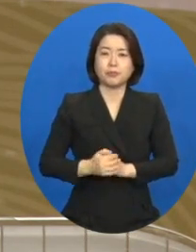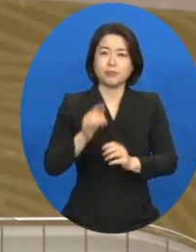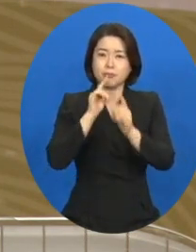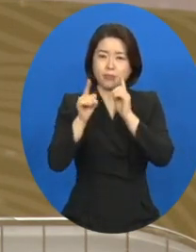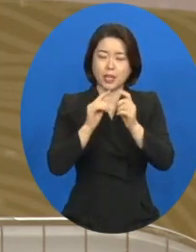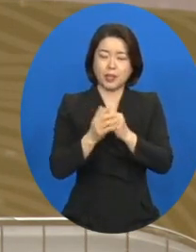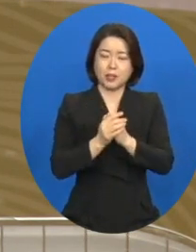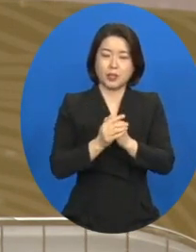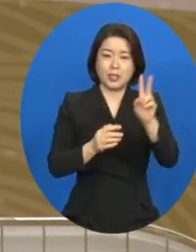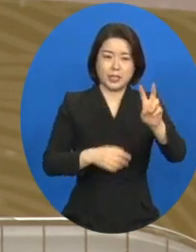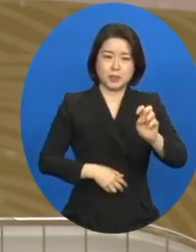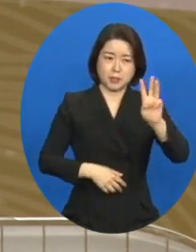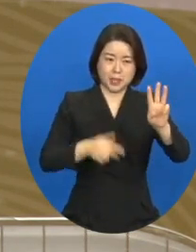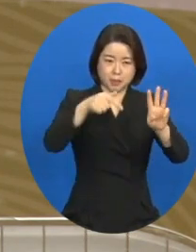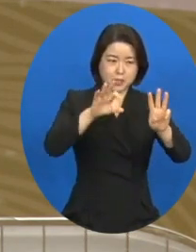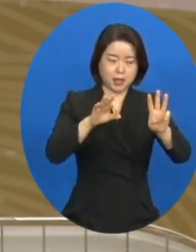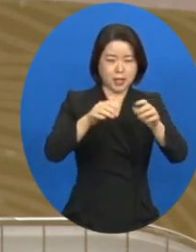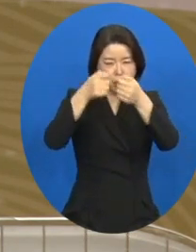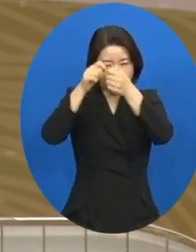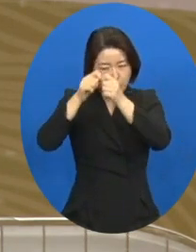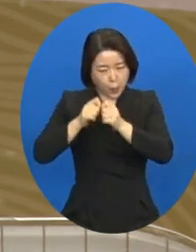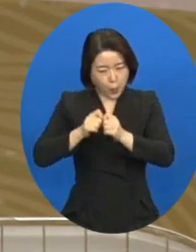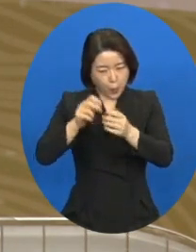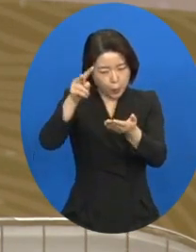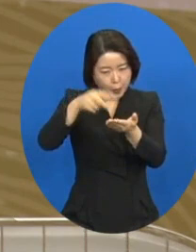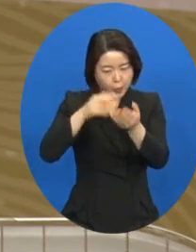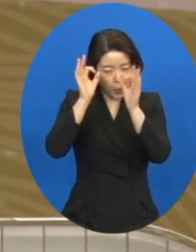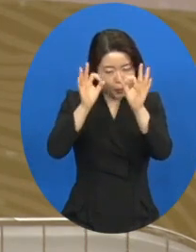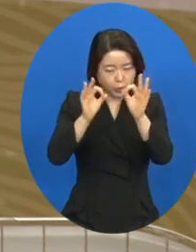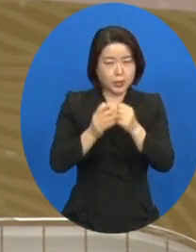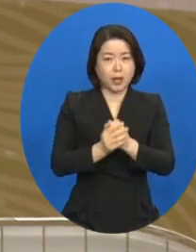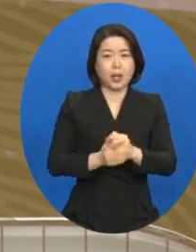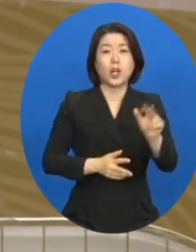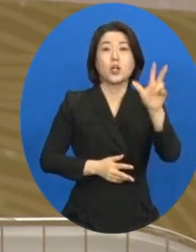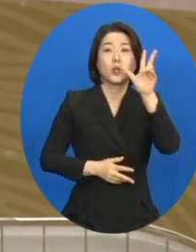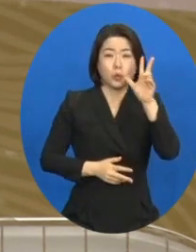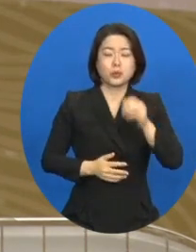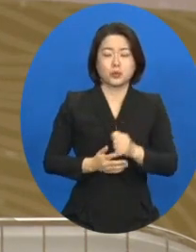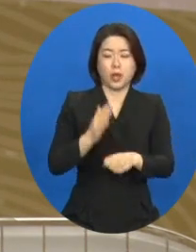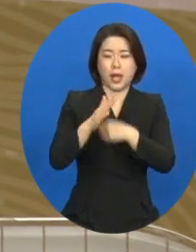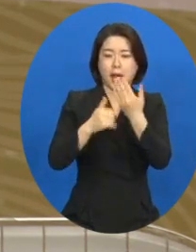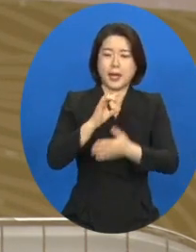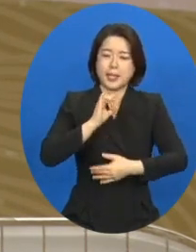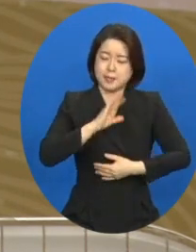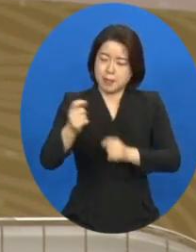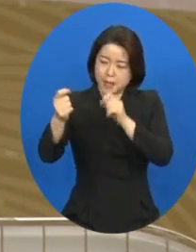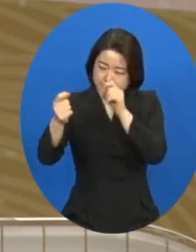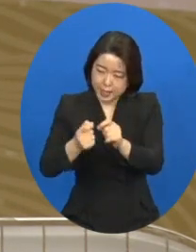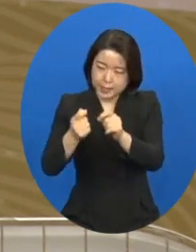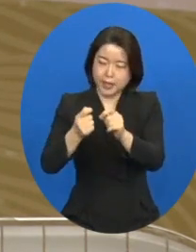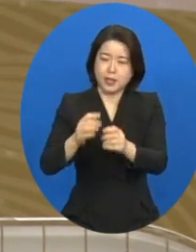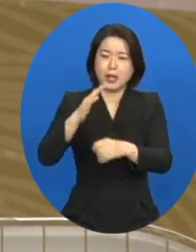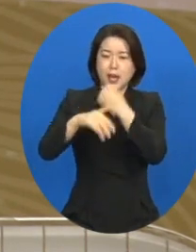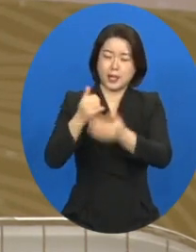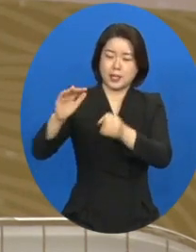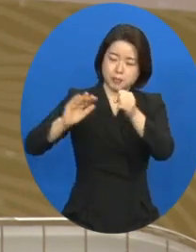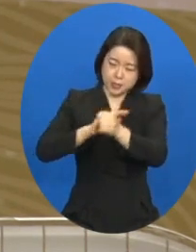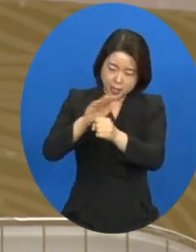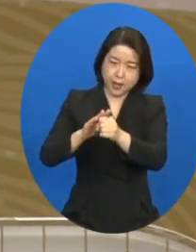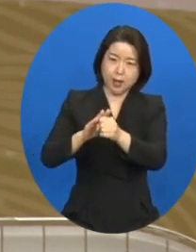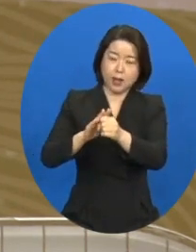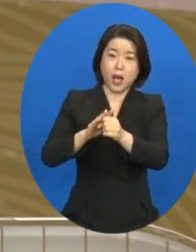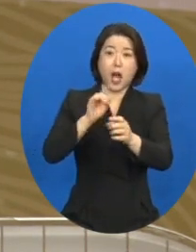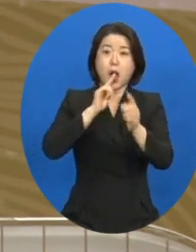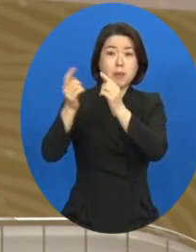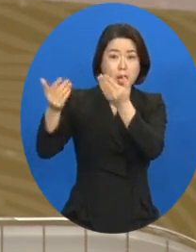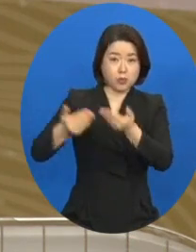말씀을 23장을 자세히 읽어보니까 여호수아가 분명히 하나님만 가까이 하라, 하나님을 사랑하라 그렇게